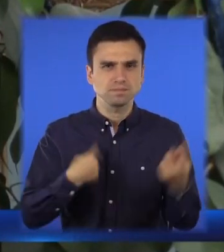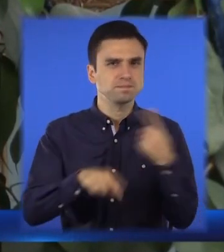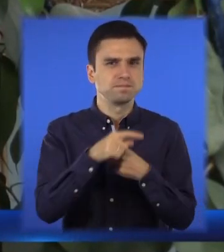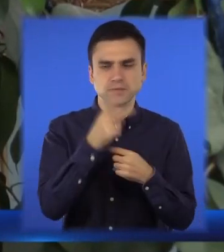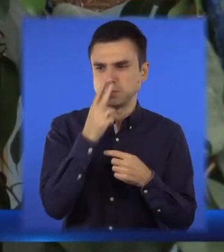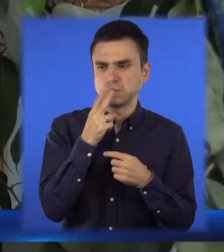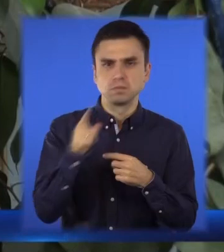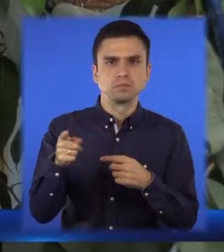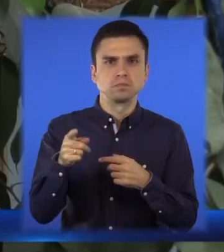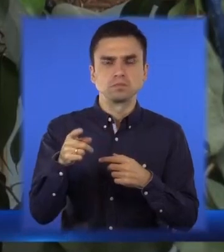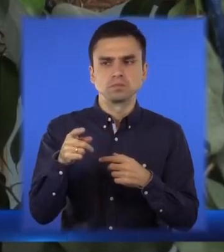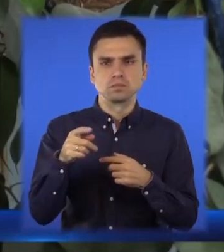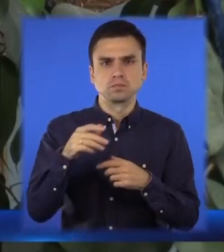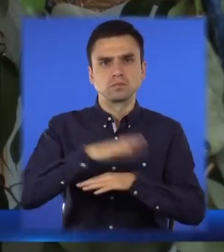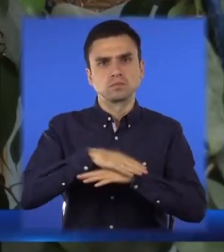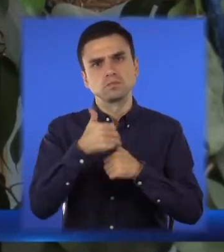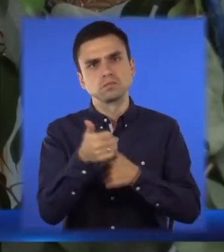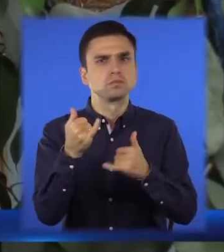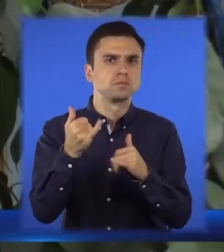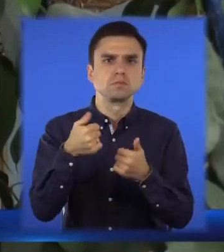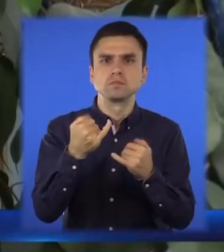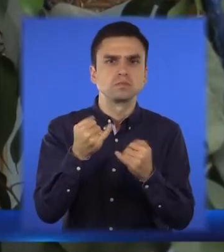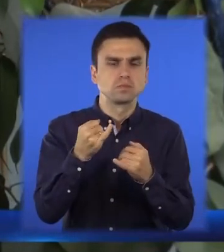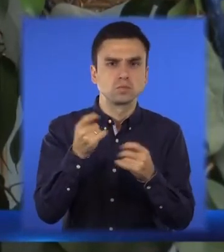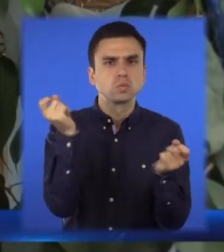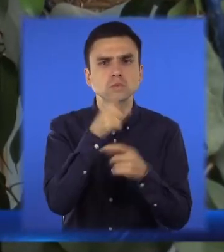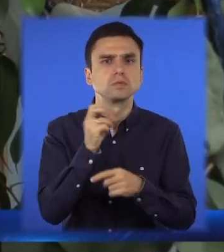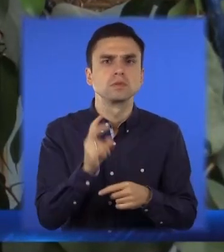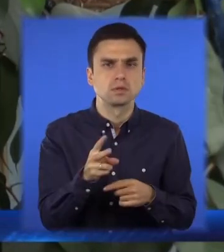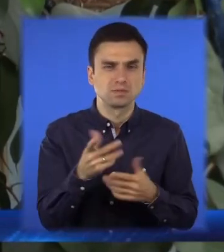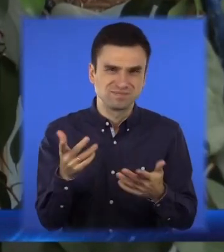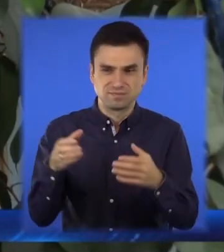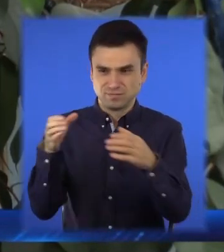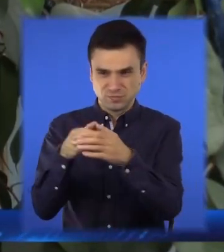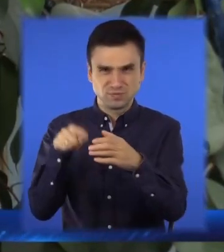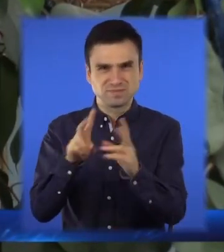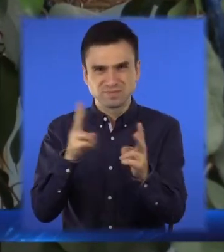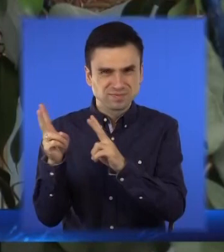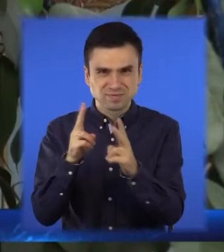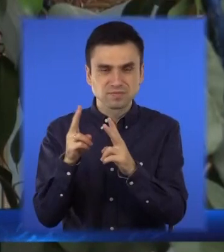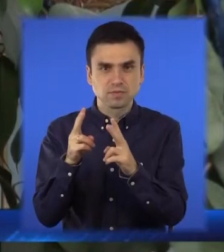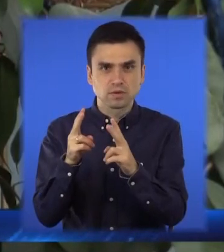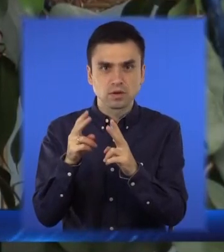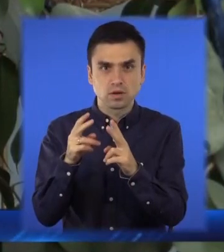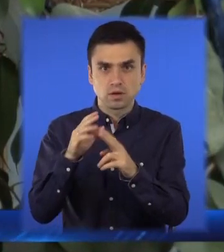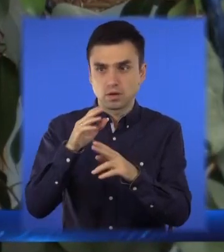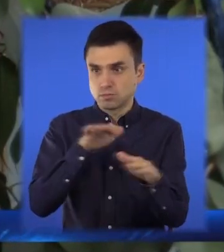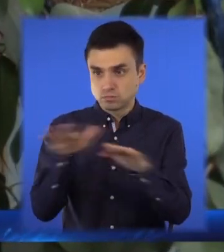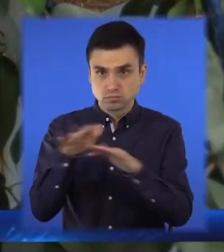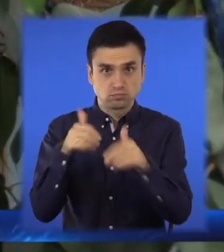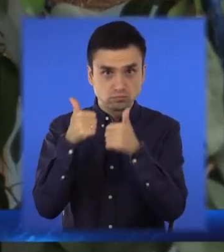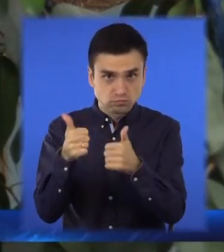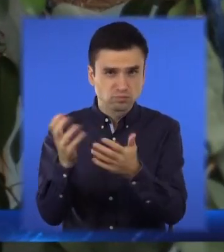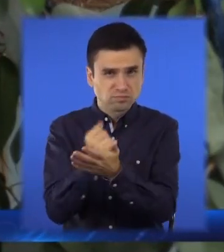звикли оцінювати роботу по тим результатам, який показує колектив. То колектив є